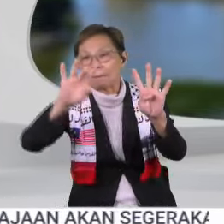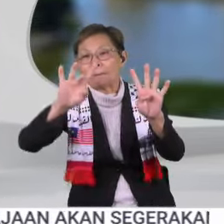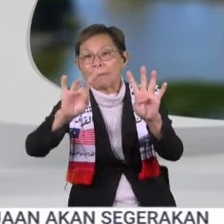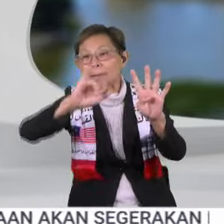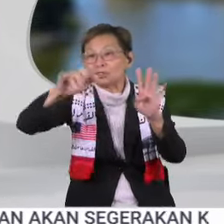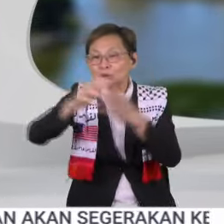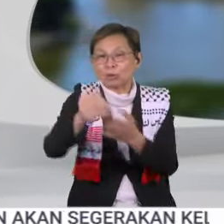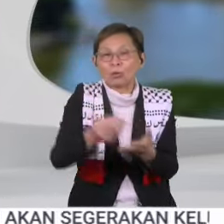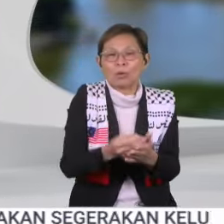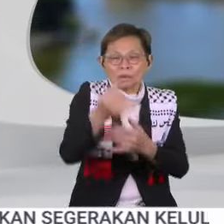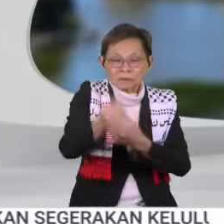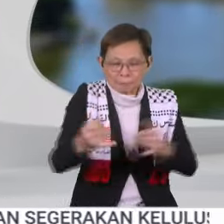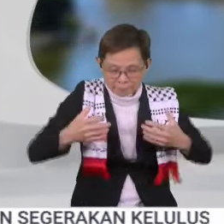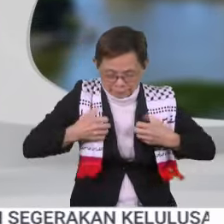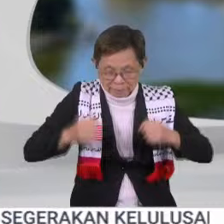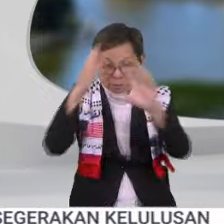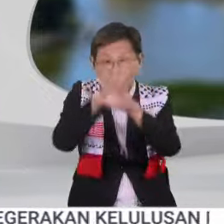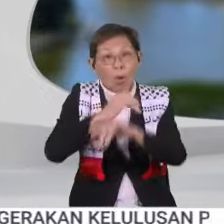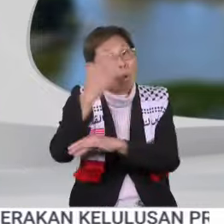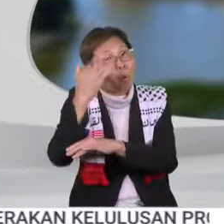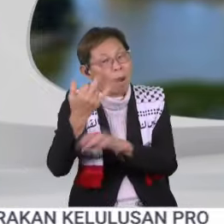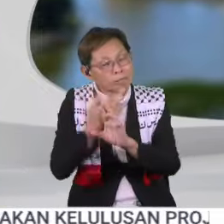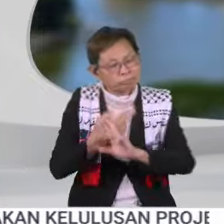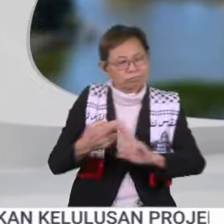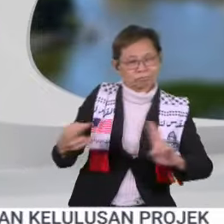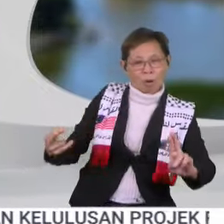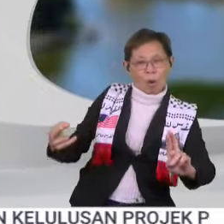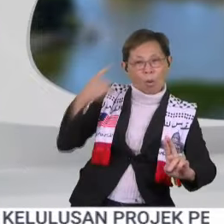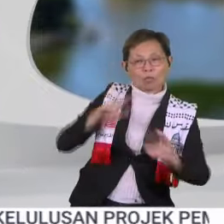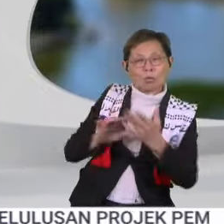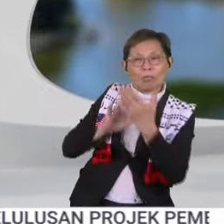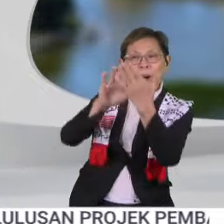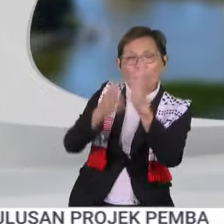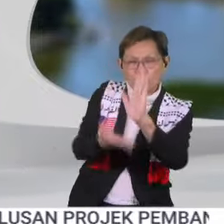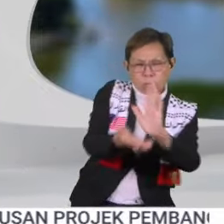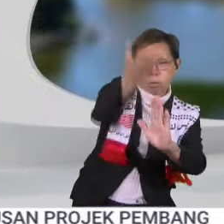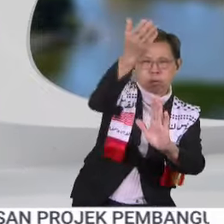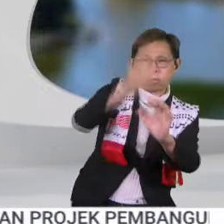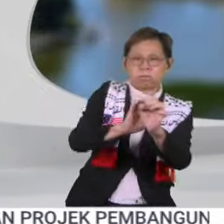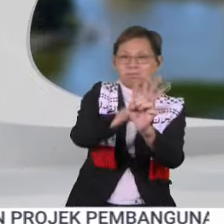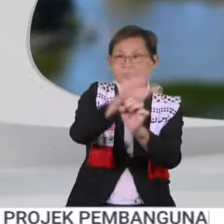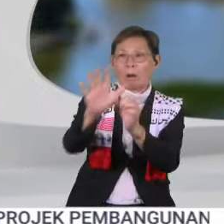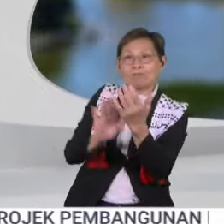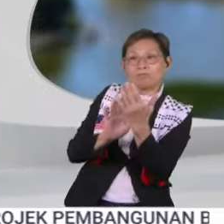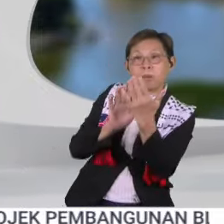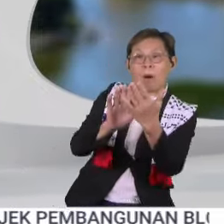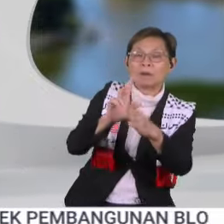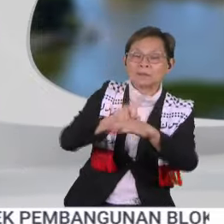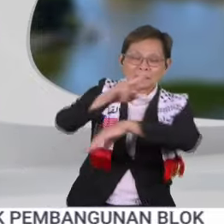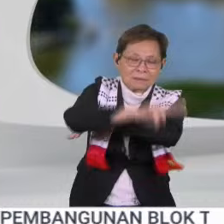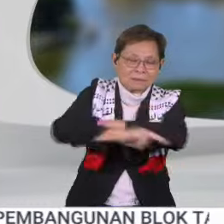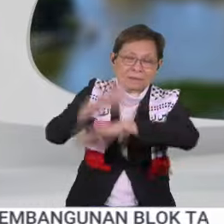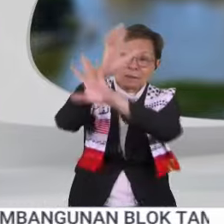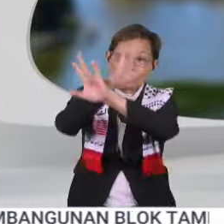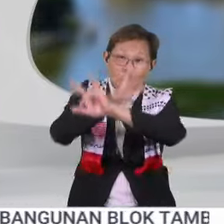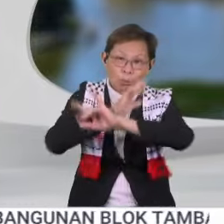RM4.85 juta kepada Jabatan Kesihatan Sarawak sebagai langkah persediaan untuk menghadapi peningkatan kes COVID-19 di negeri